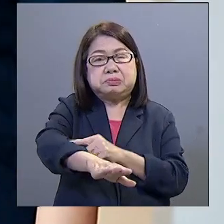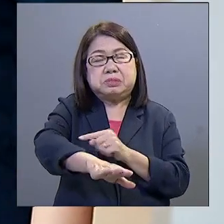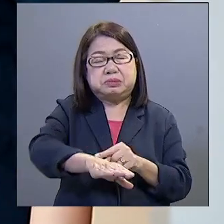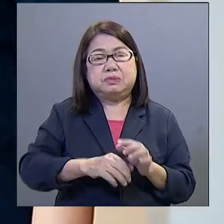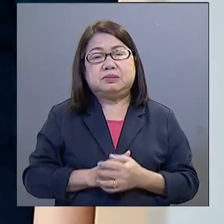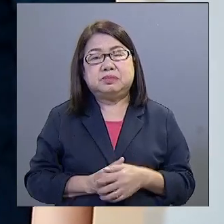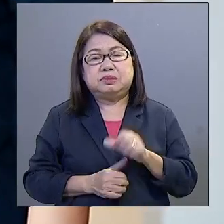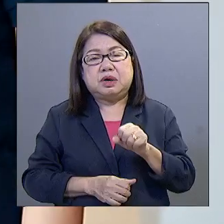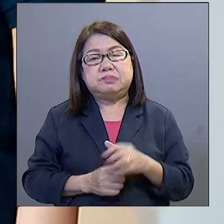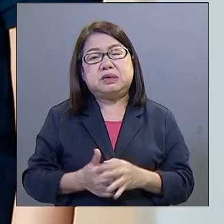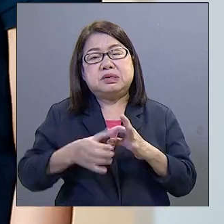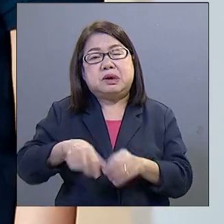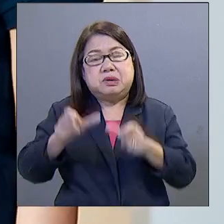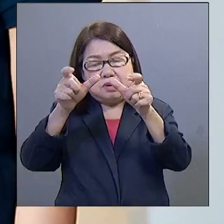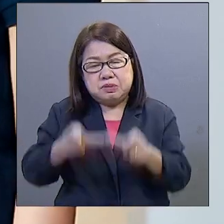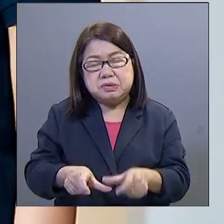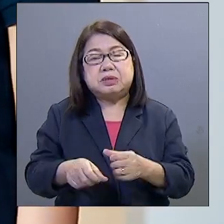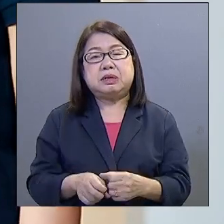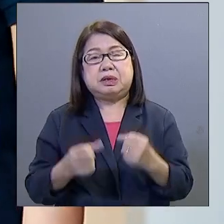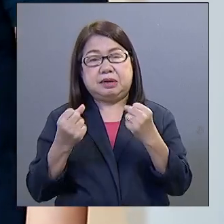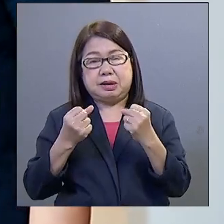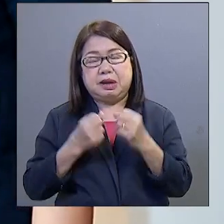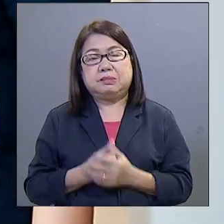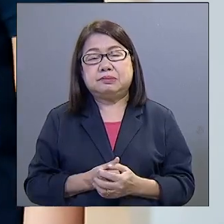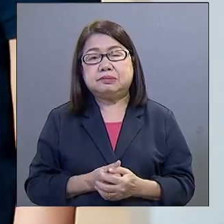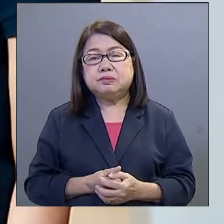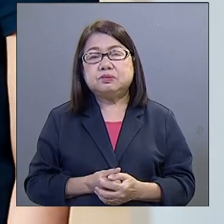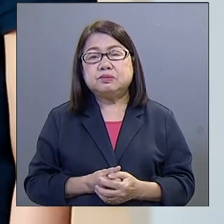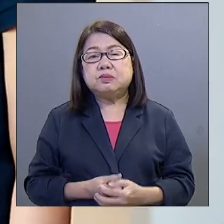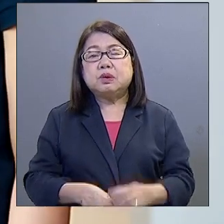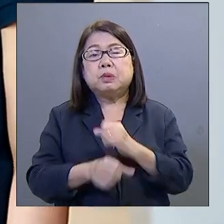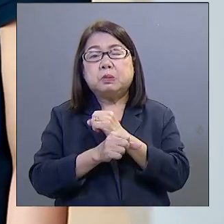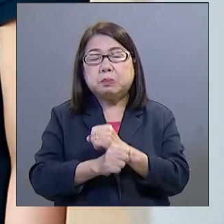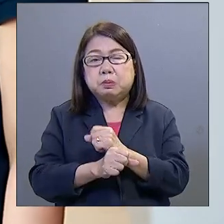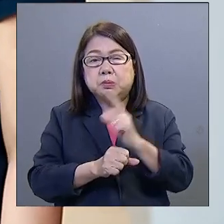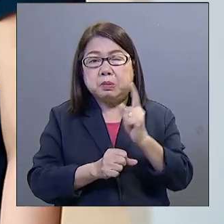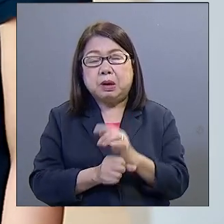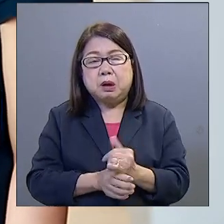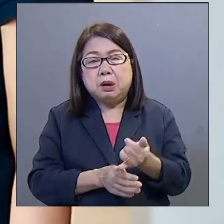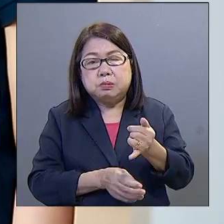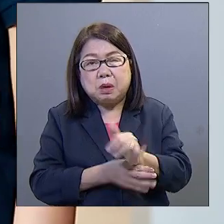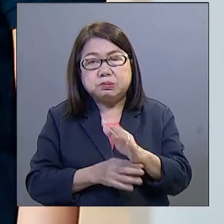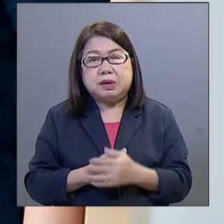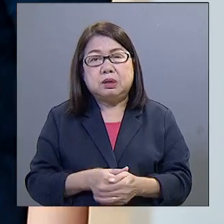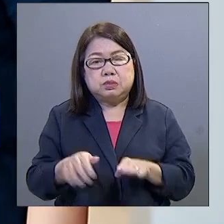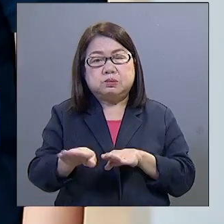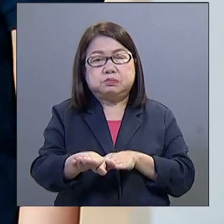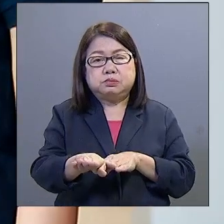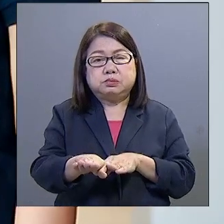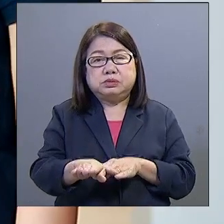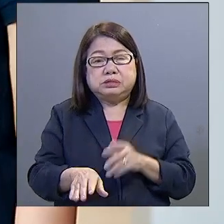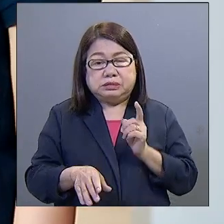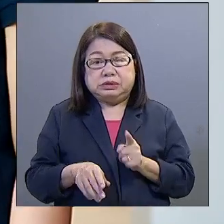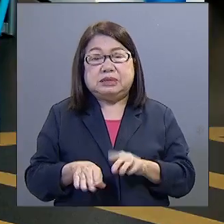ตัวและความแข็งแรงของขาล้วนๆเลยค่ะท่านี้เพราะว่าเป็นท่าที่ลดการลงรับน้ำหนักเนี่ย เหลือเป็นเส้นตรงแค่นี้ค่ะเพราะปกติเรา